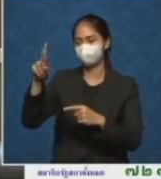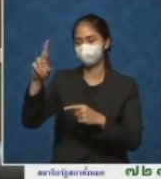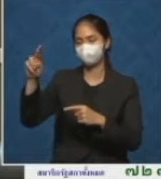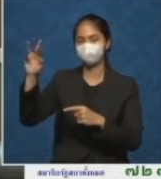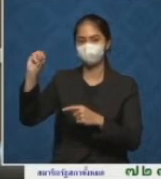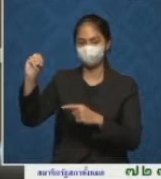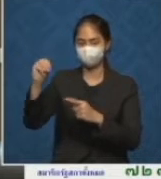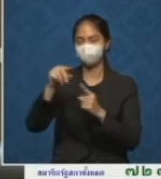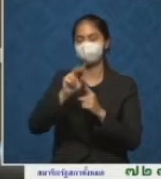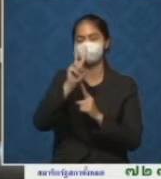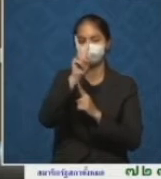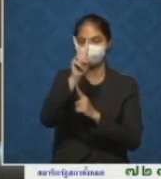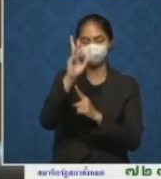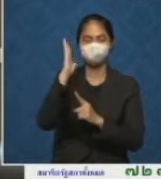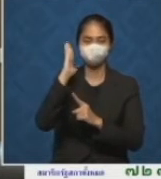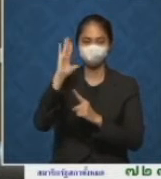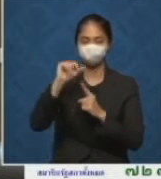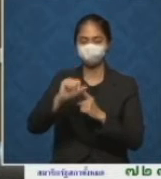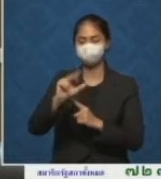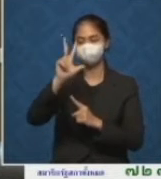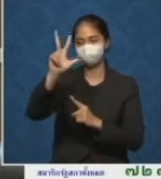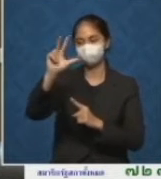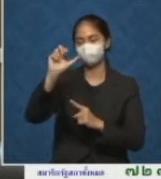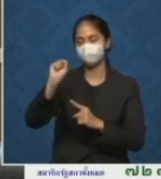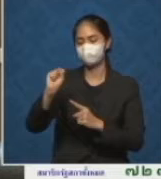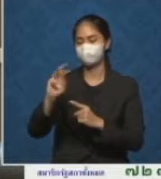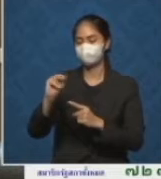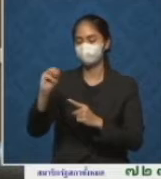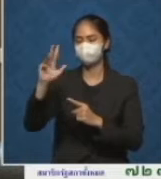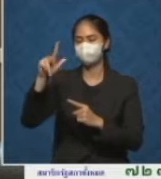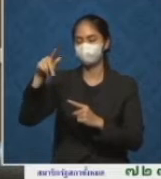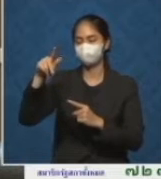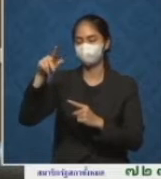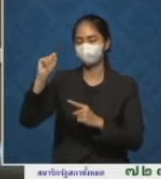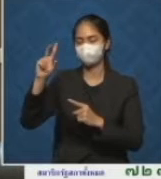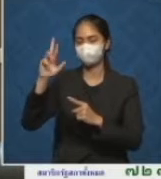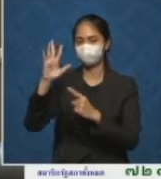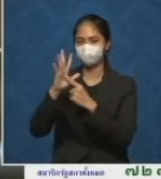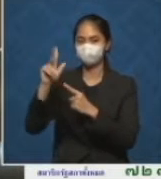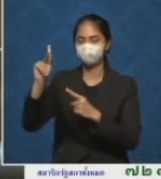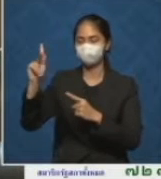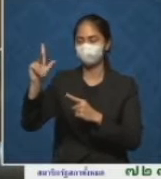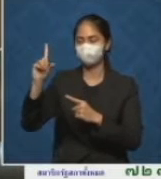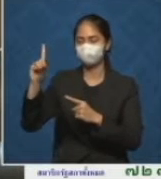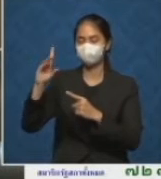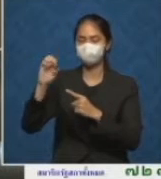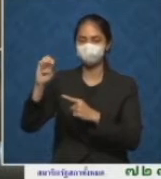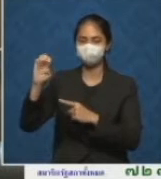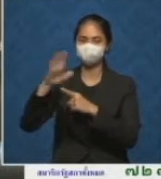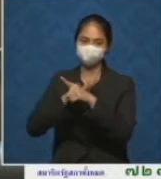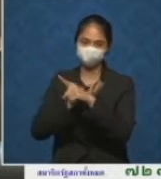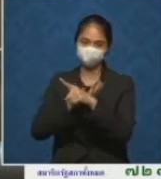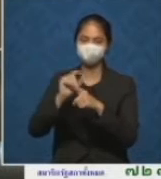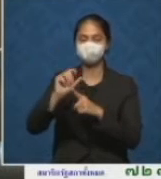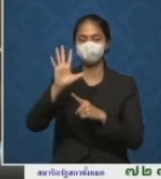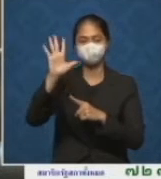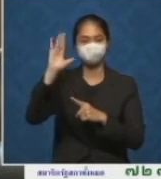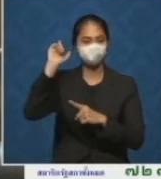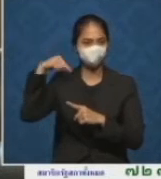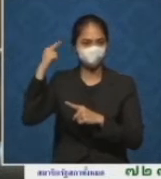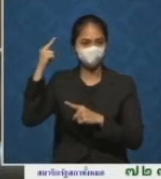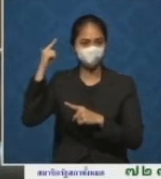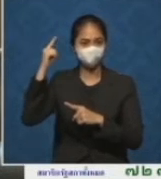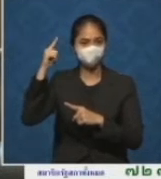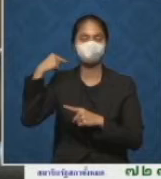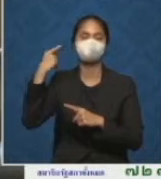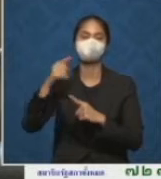ทีถิ่นสาคูท่านที่3นายสมศักดิ์พันเกษมท่านที่4นายเกษมสุภรานนท์ท่านที่5นางกร